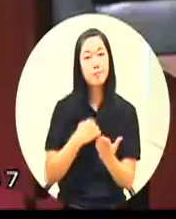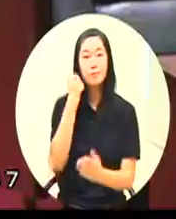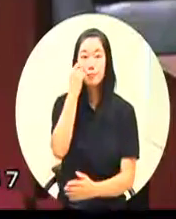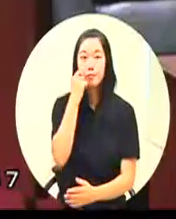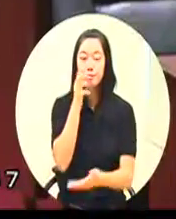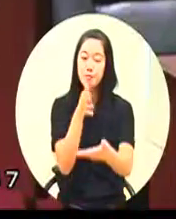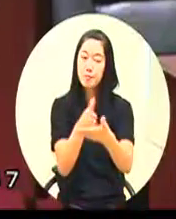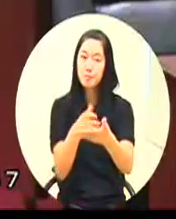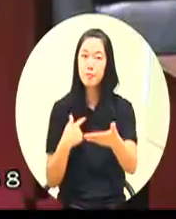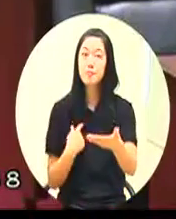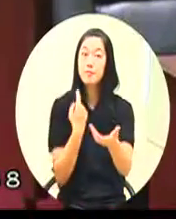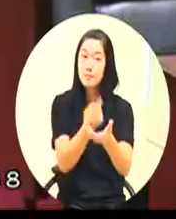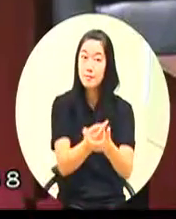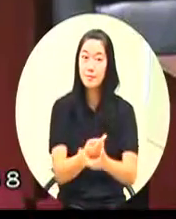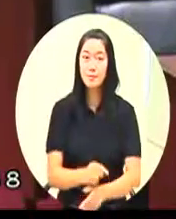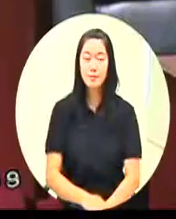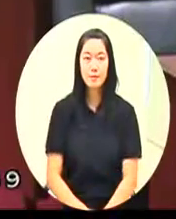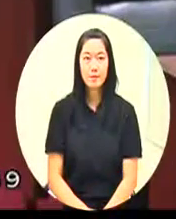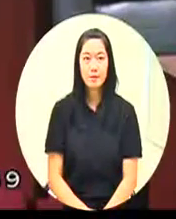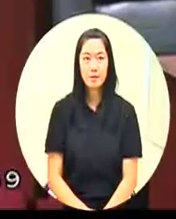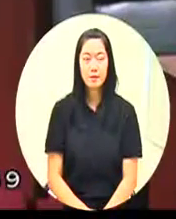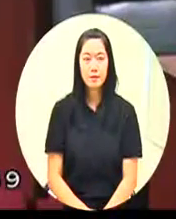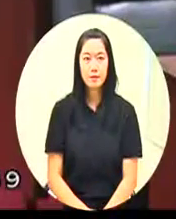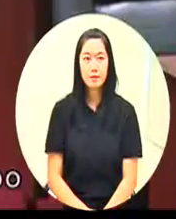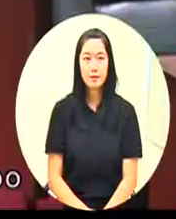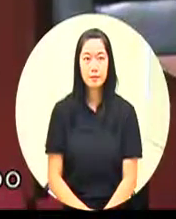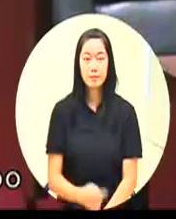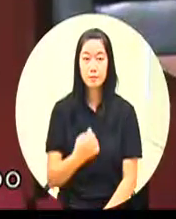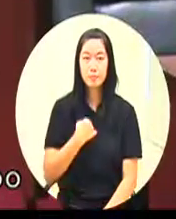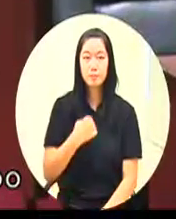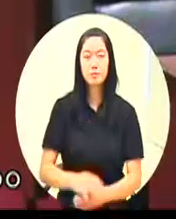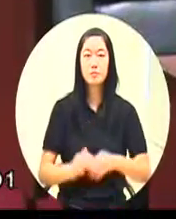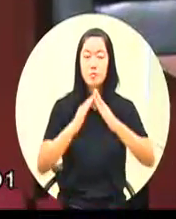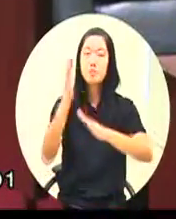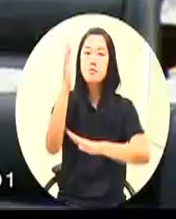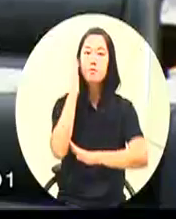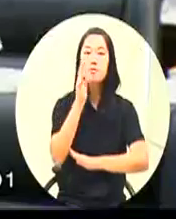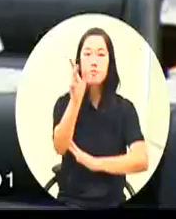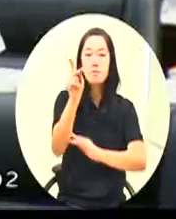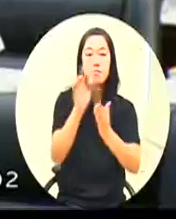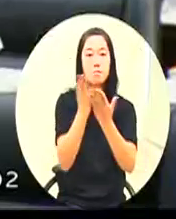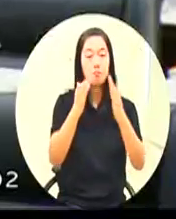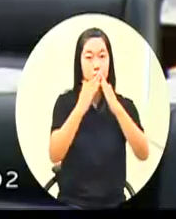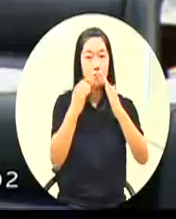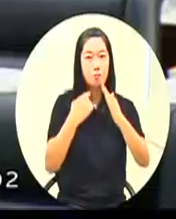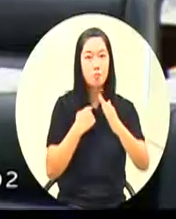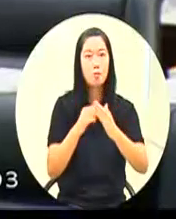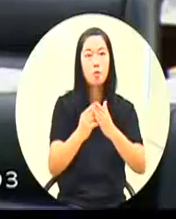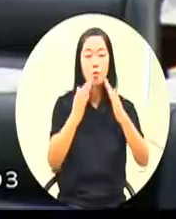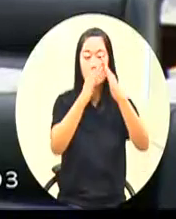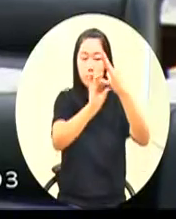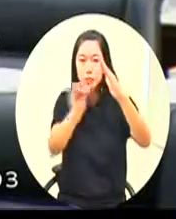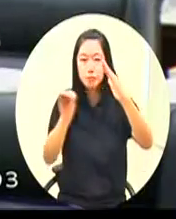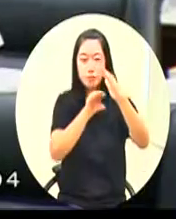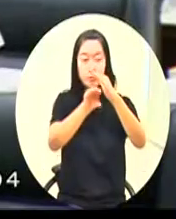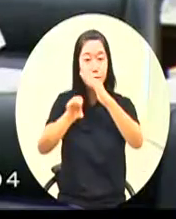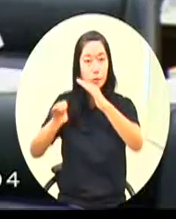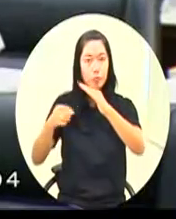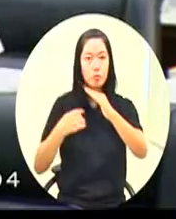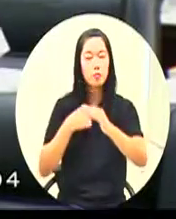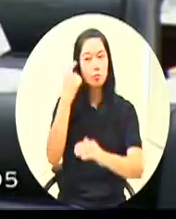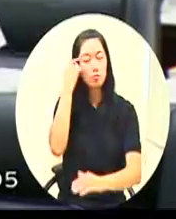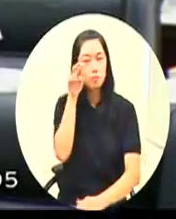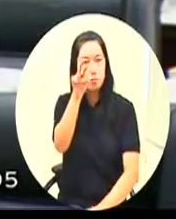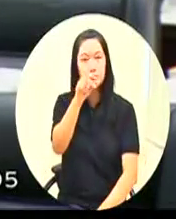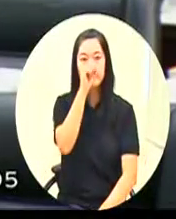讲。那么我想包括仕途总管百万藏书本席也是有参加啦，因为我感觉说这是好事